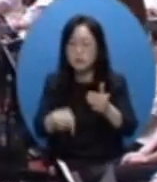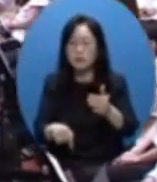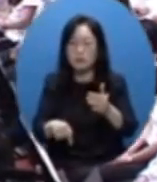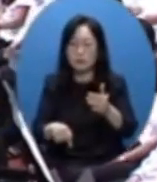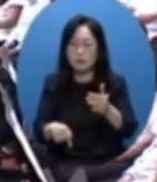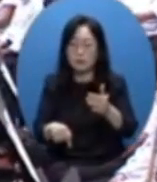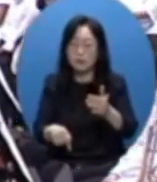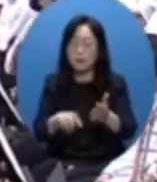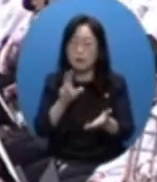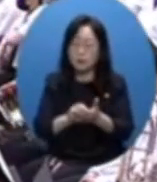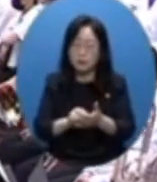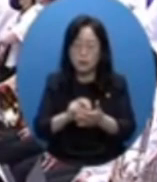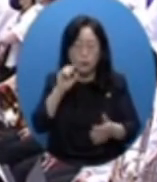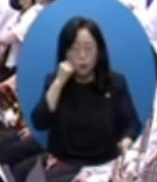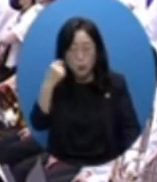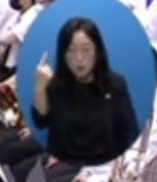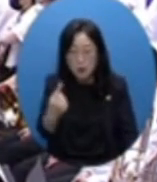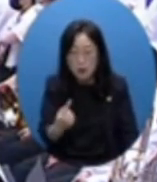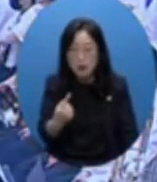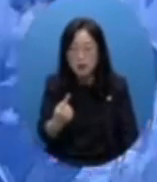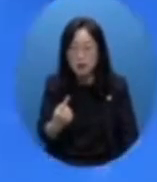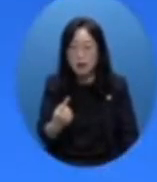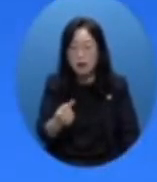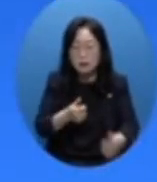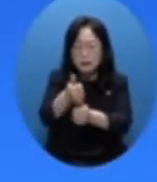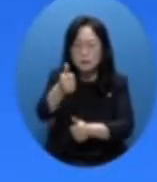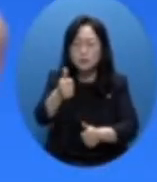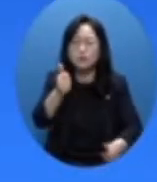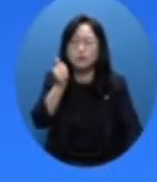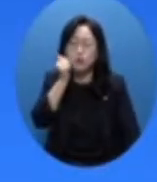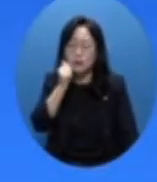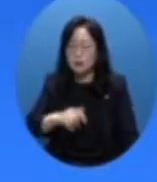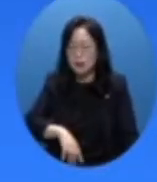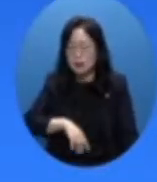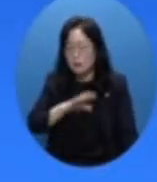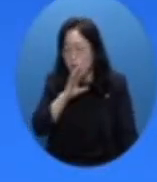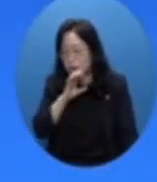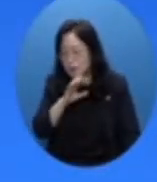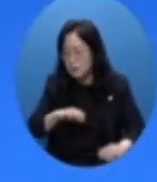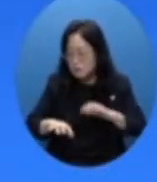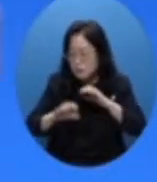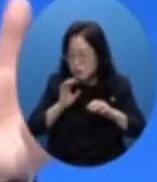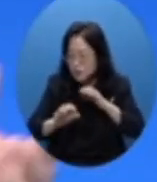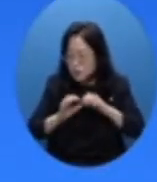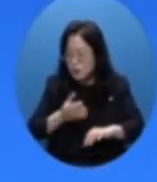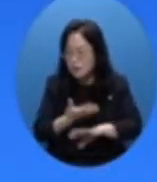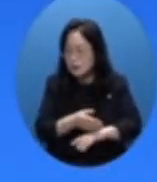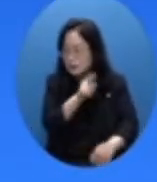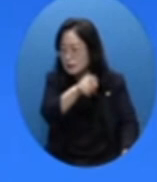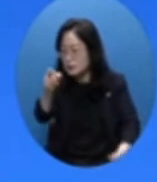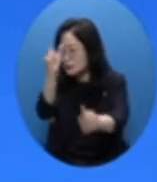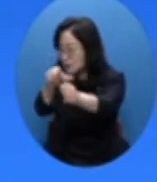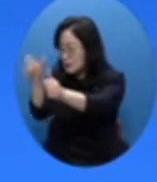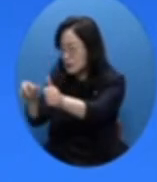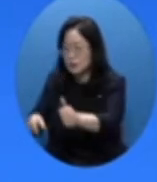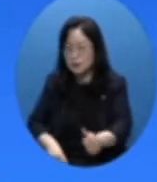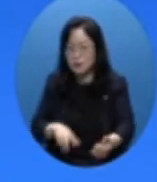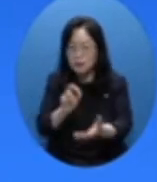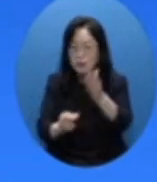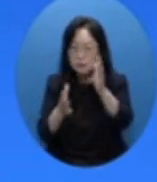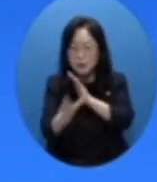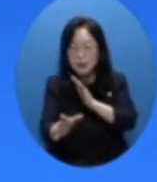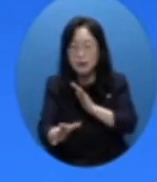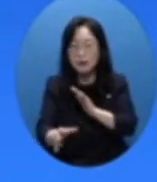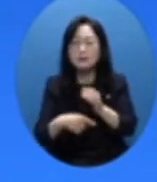문제와 어려움을 다 볼 때 그디어 내지 못하니까 불평이 나오고 원망해 나오고 남 탓을 하고 문제를 일으키고 그 같은